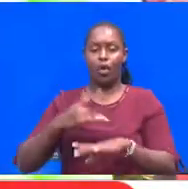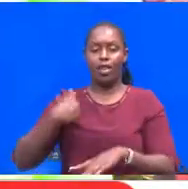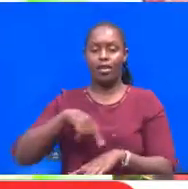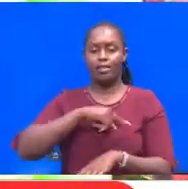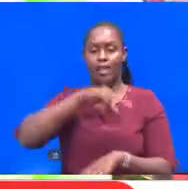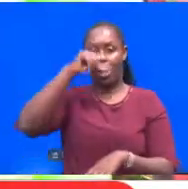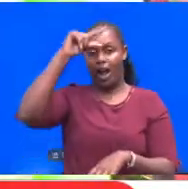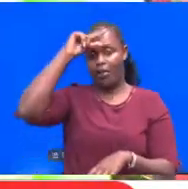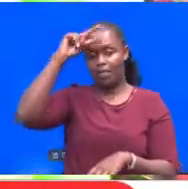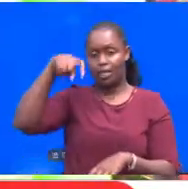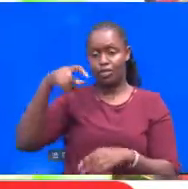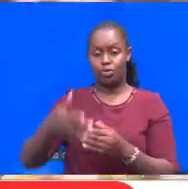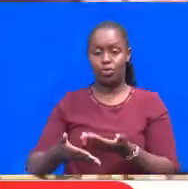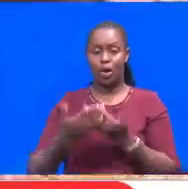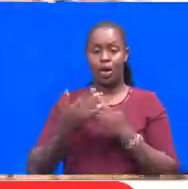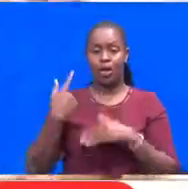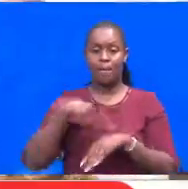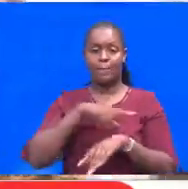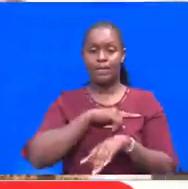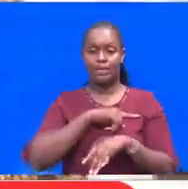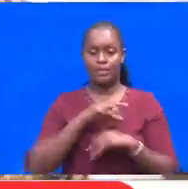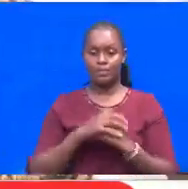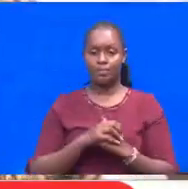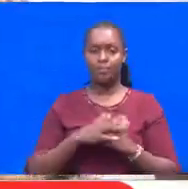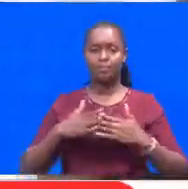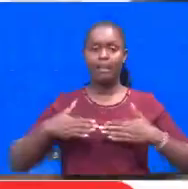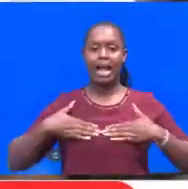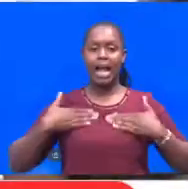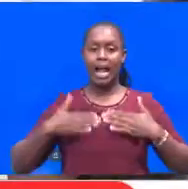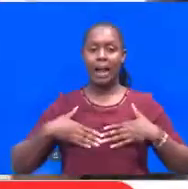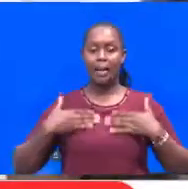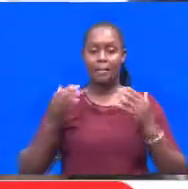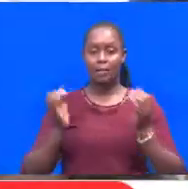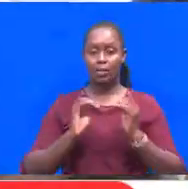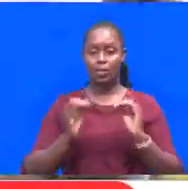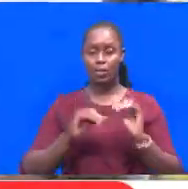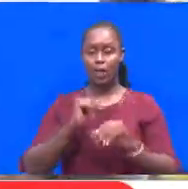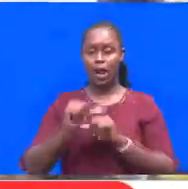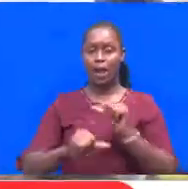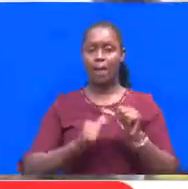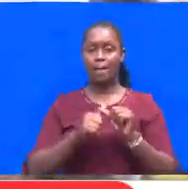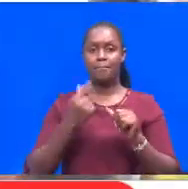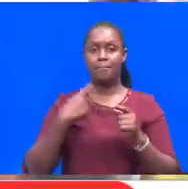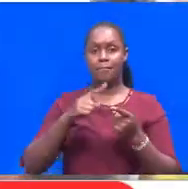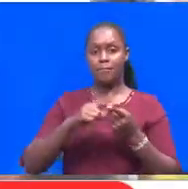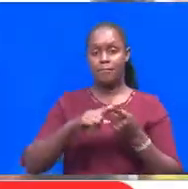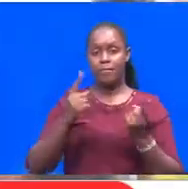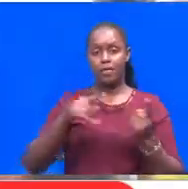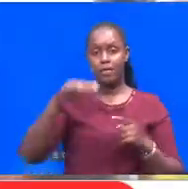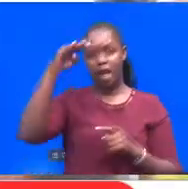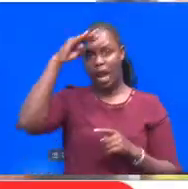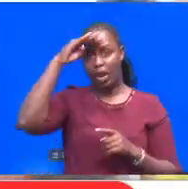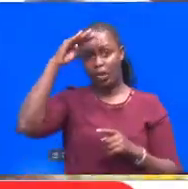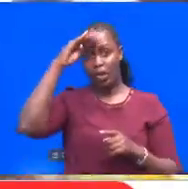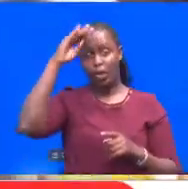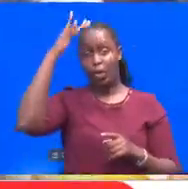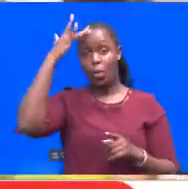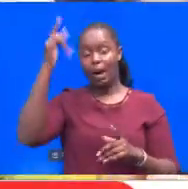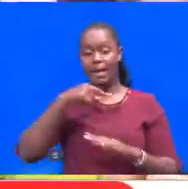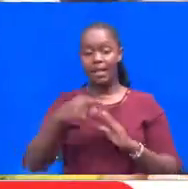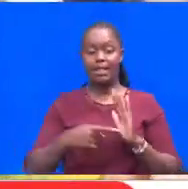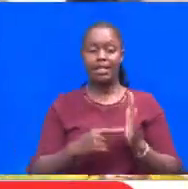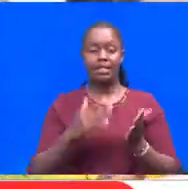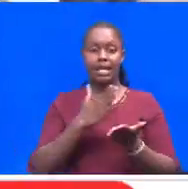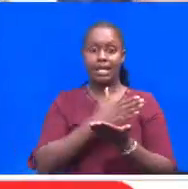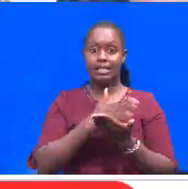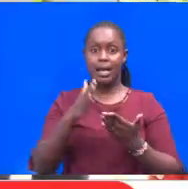itusaidie sisi kama mahasola. Sijafurahia hii maneno ya pombe. Juu hata ama awa WhatsApp chief wengi